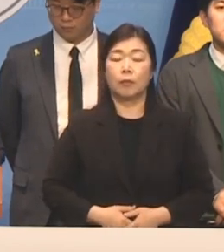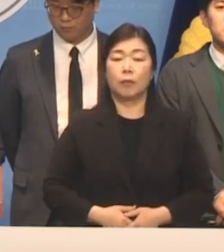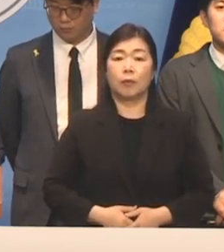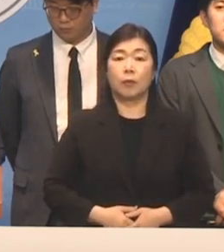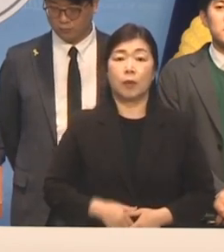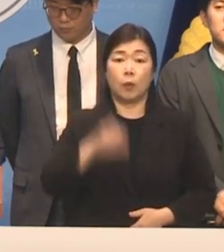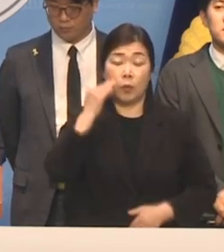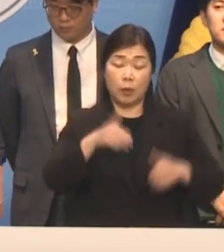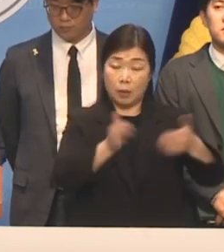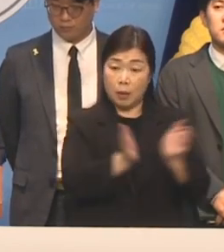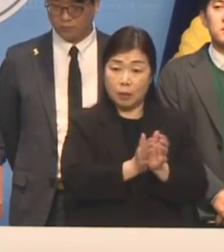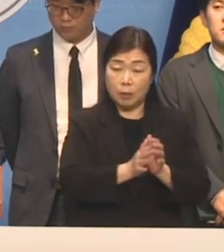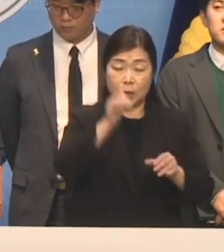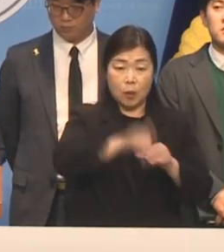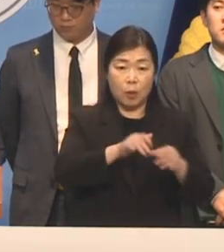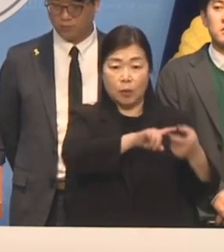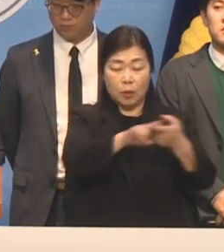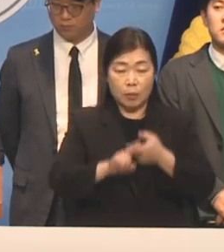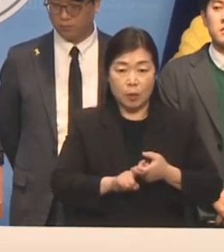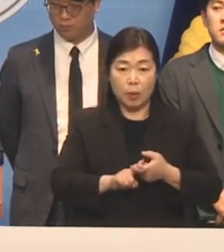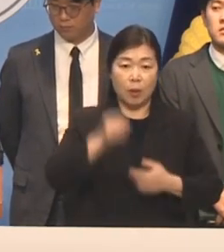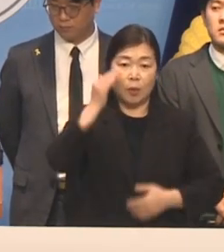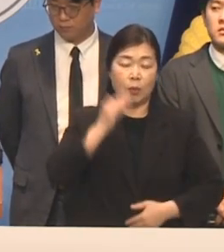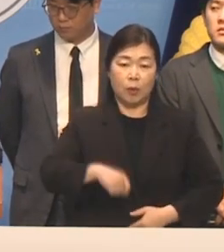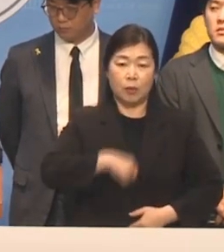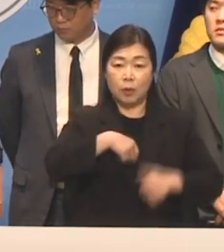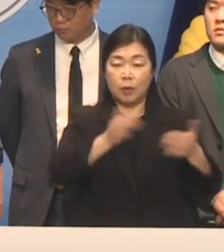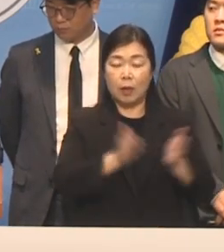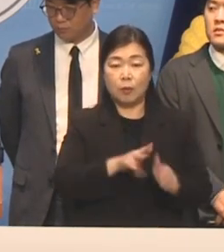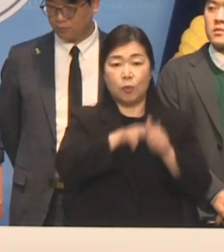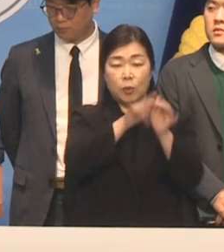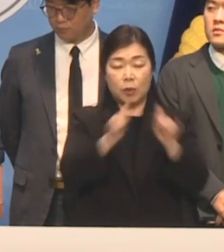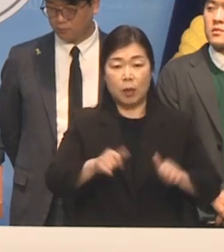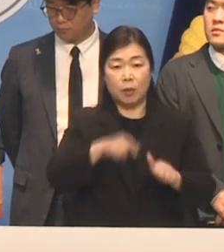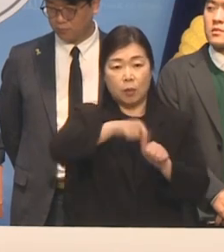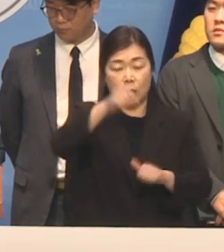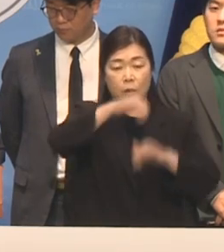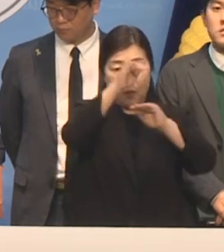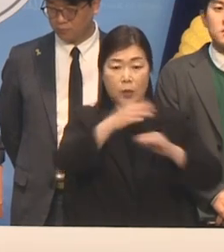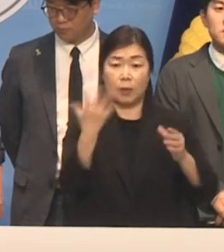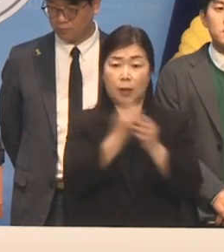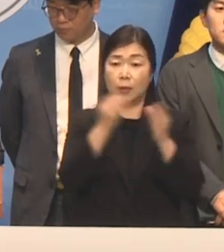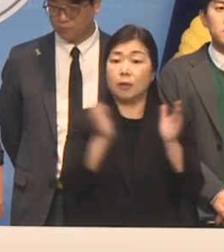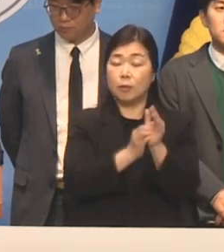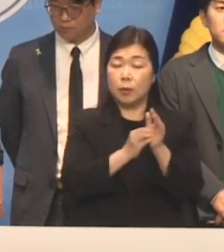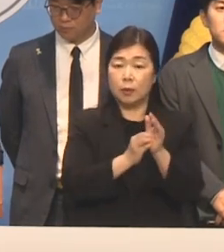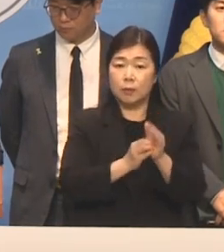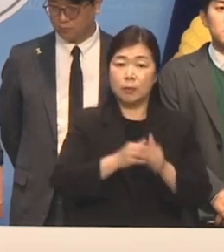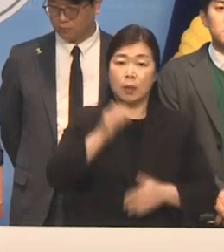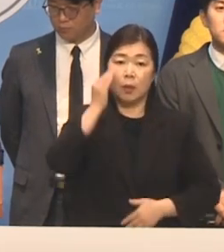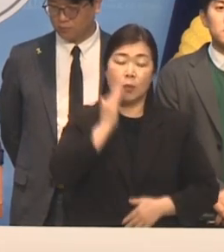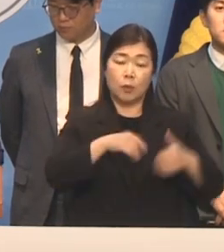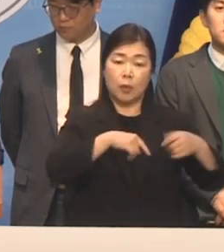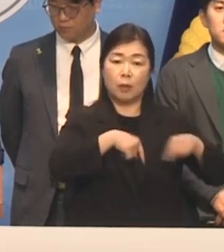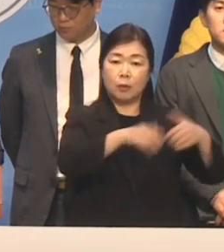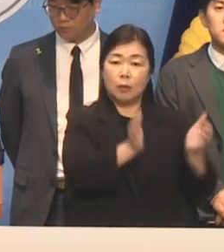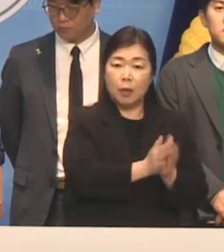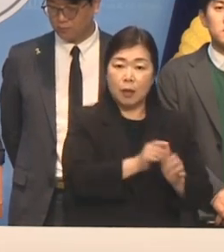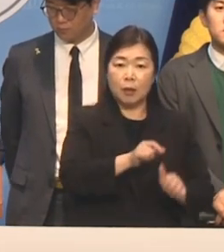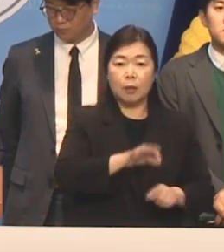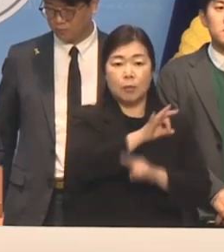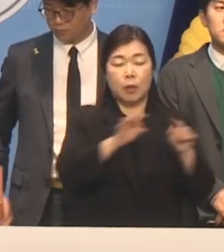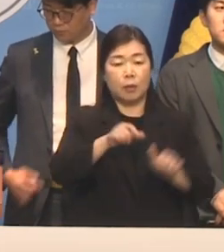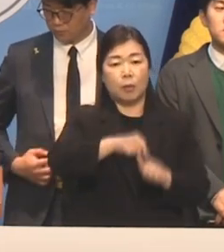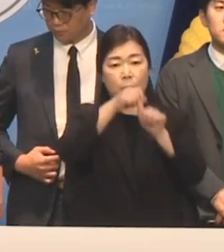녹색당은 선거연합정당 녹색정의당에 합류할 비례대표 후보자 선출 과정을 모두 마무리했습니다. 녹색당 비례대표 선출